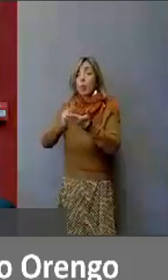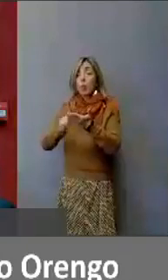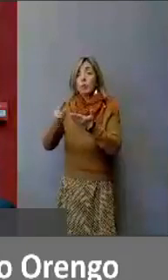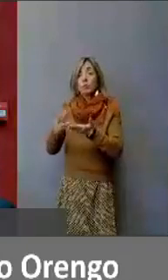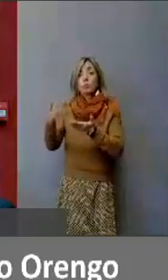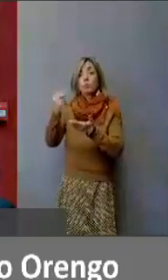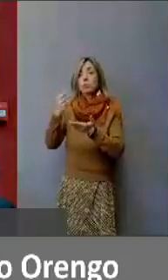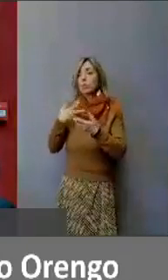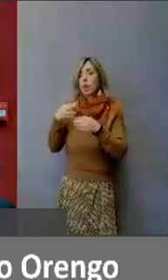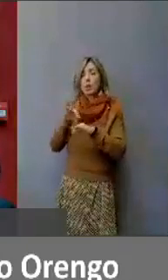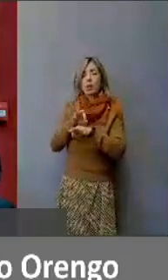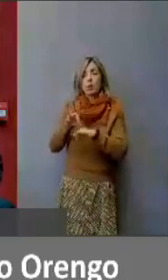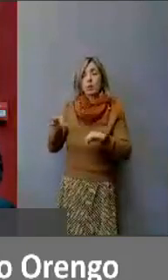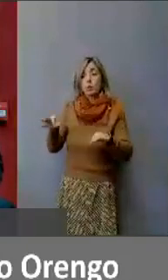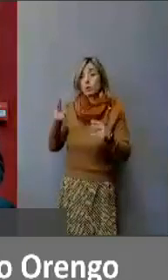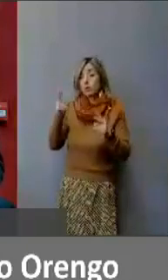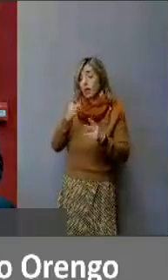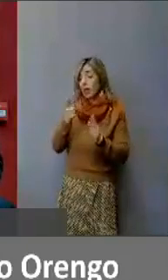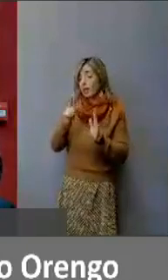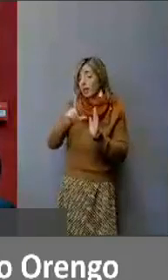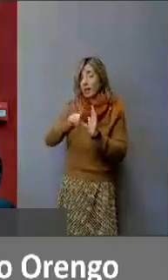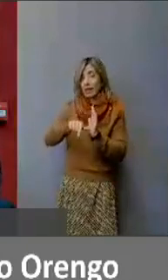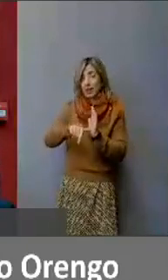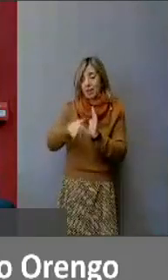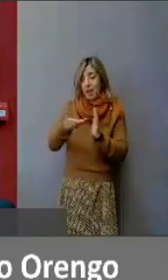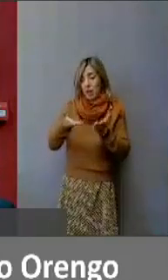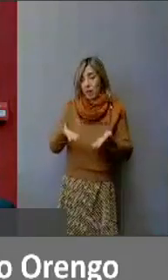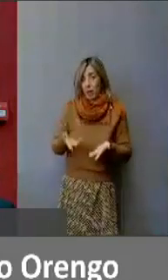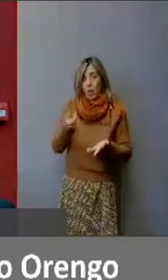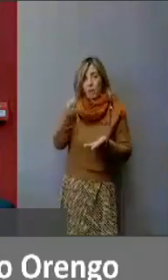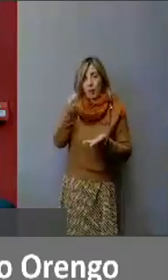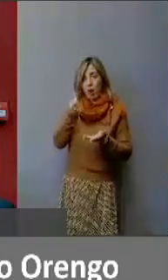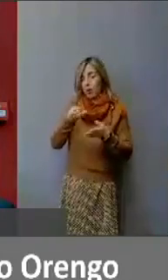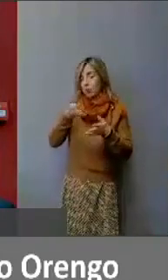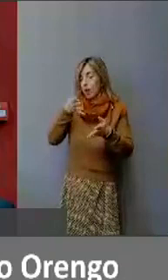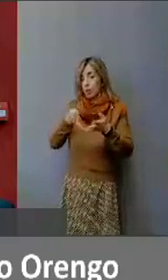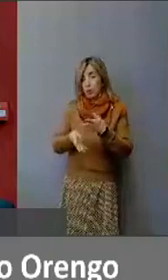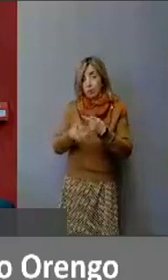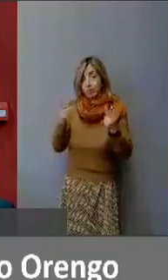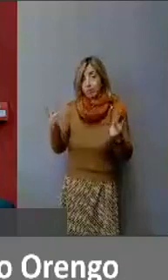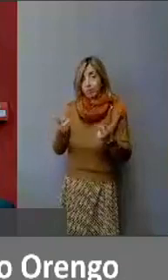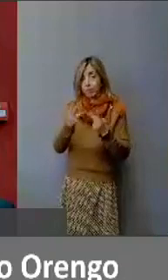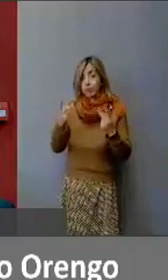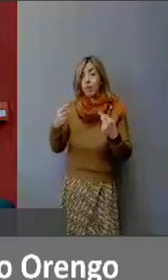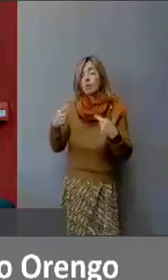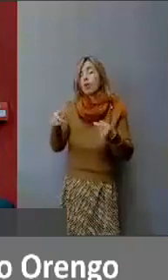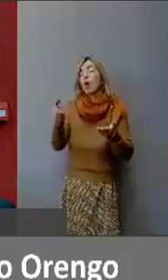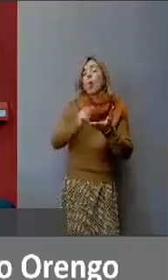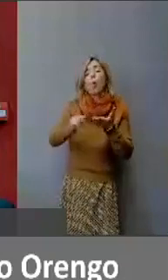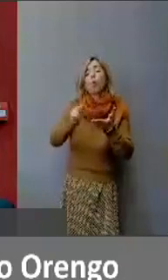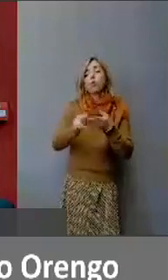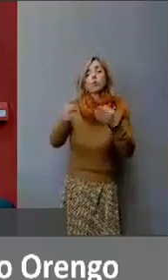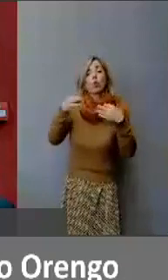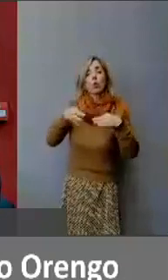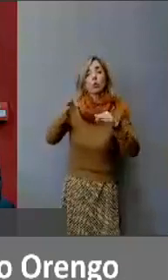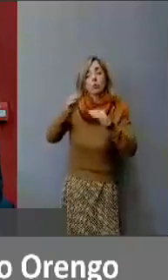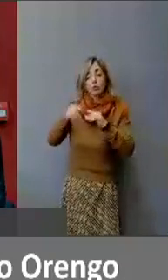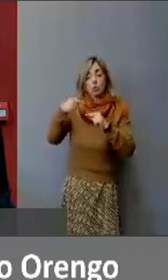tempo per approfondire poi magari in una commissione un tema che è considerato di prioritaria importanza dall'amministrazione